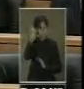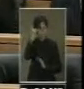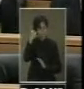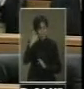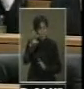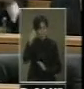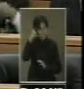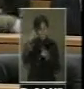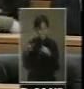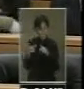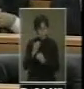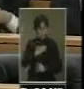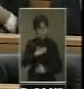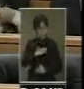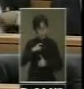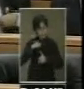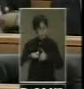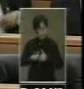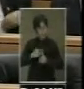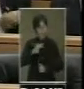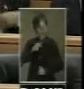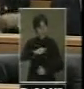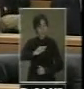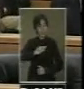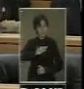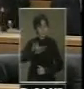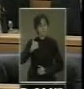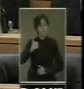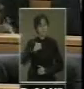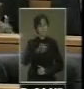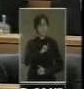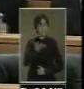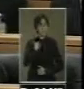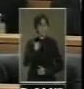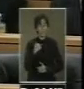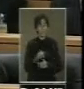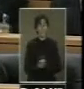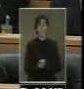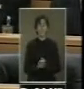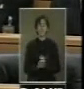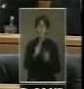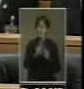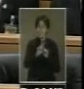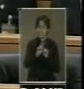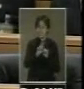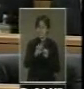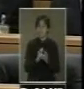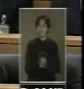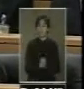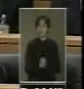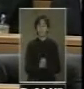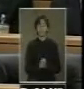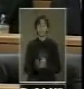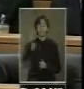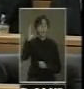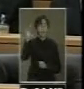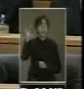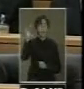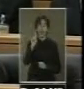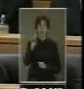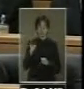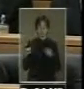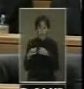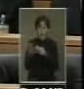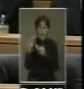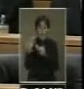ว่าจุดยืนของผมเป็นอย่างไรประการที่สองก็คือท่านบอกว่าพร